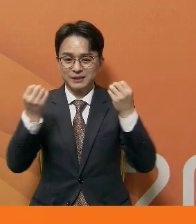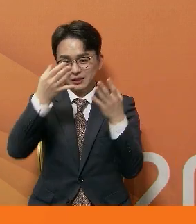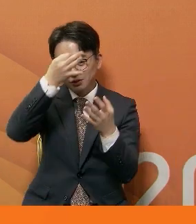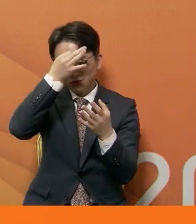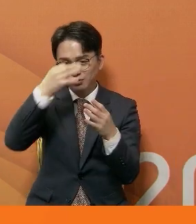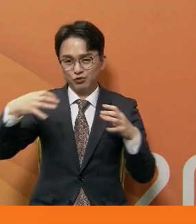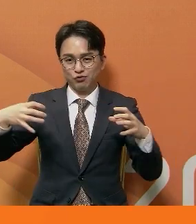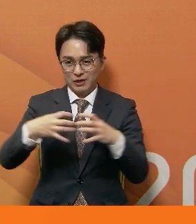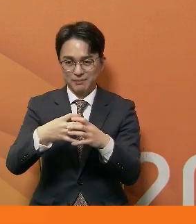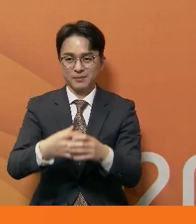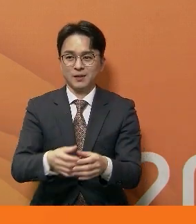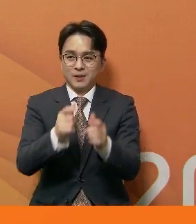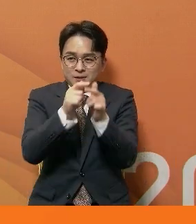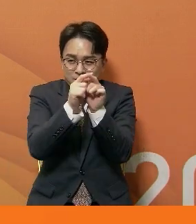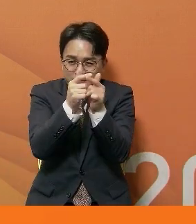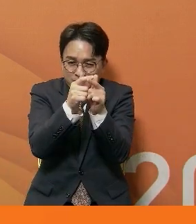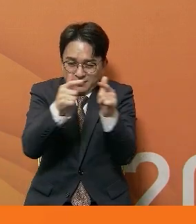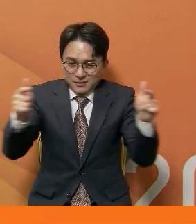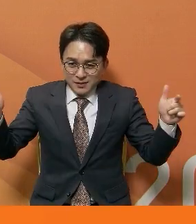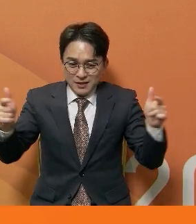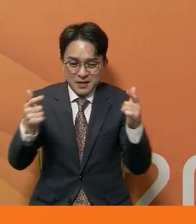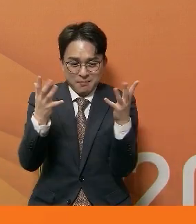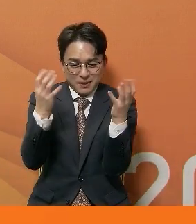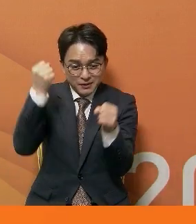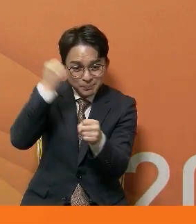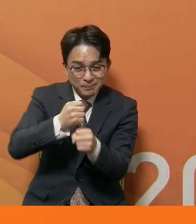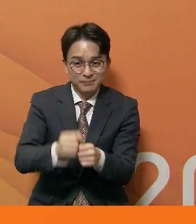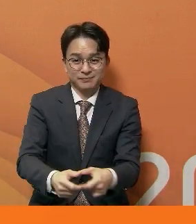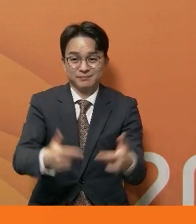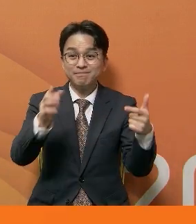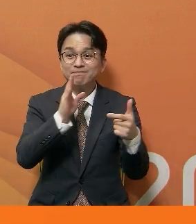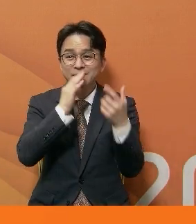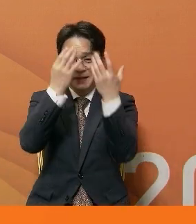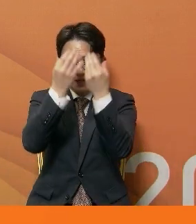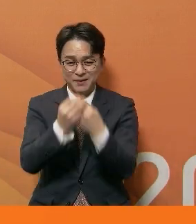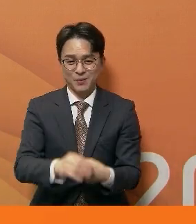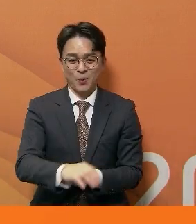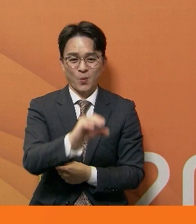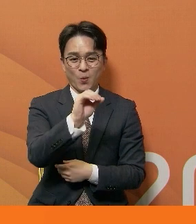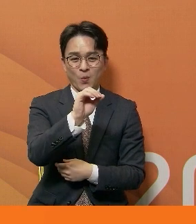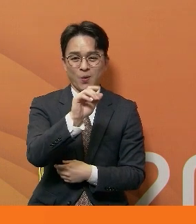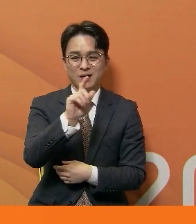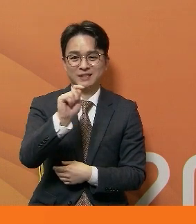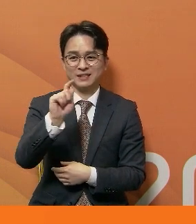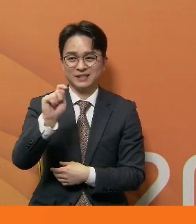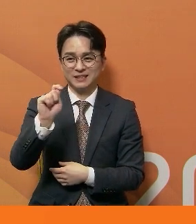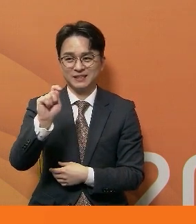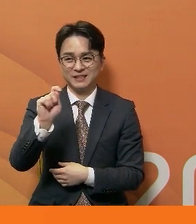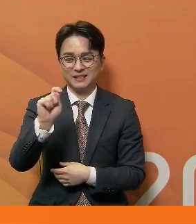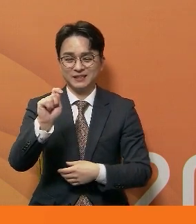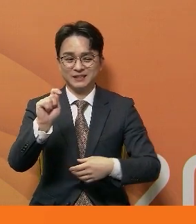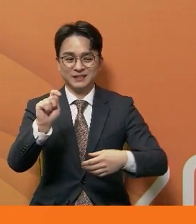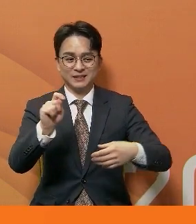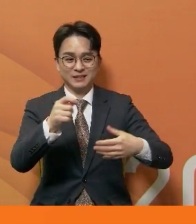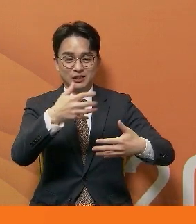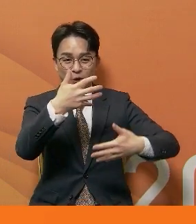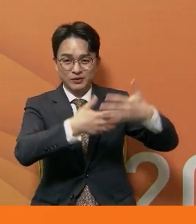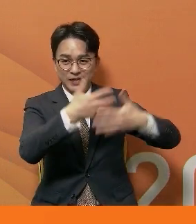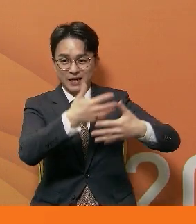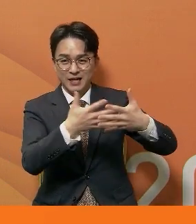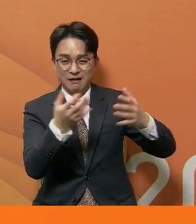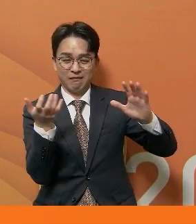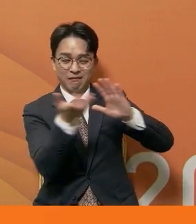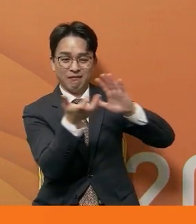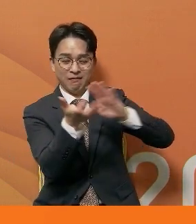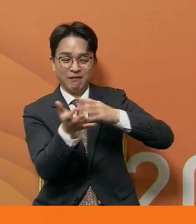신기술 융합형 콘텐츠 이러한 컨텐츠들이 제작이 많이 늘어나고 있는데요 우리 요즘에는 ott 쪽으로 많이 늘어나고 있죠 그래서